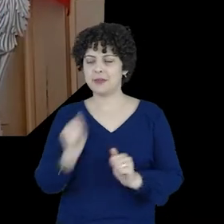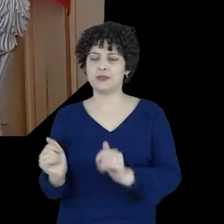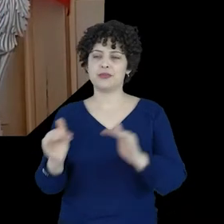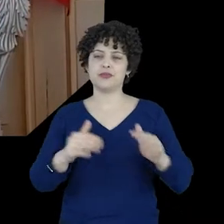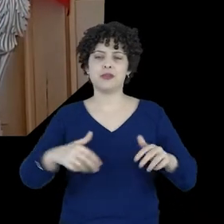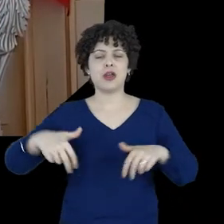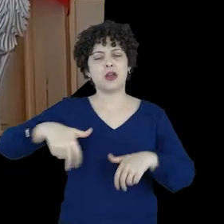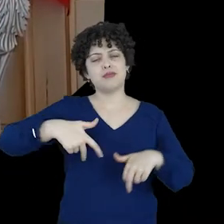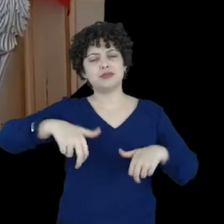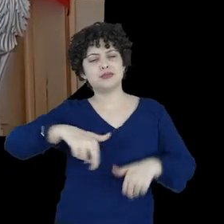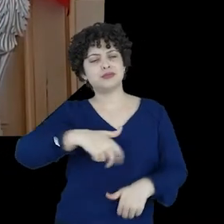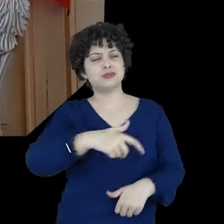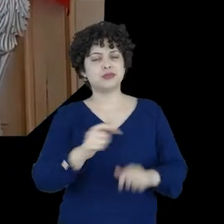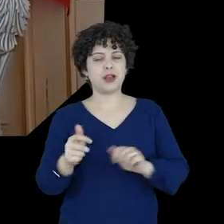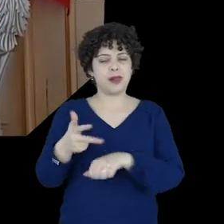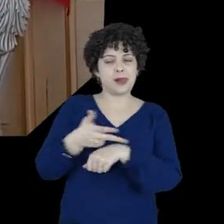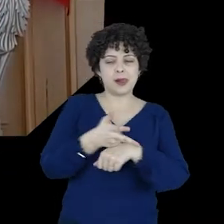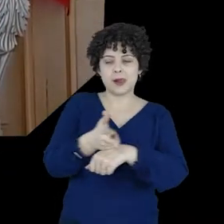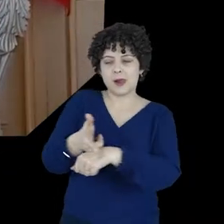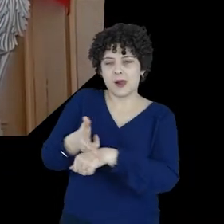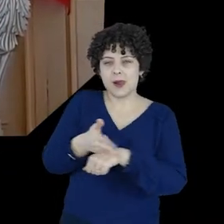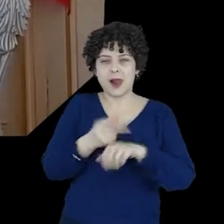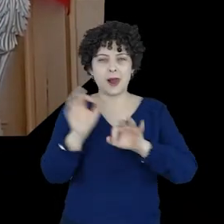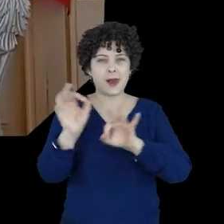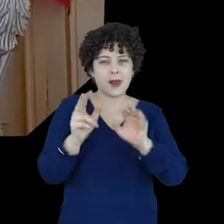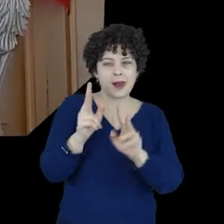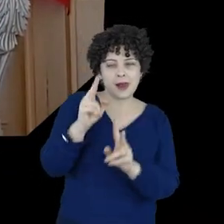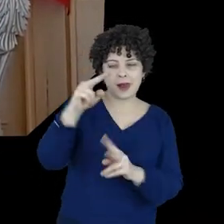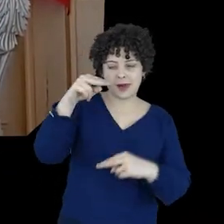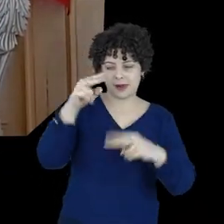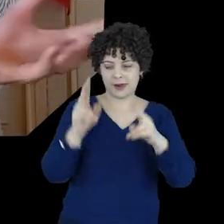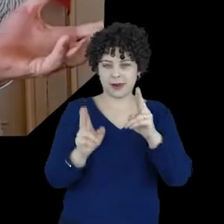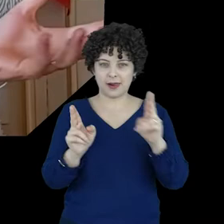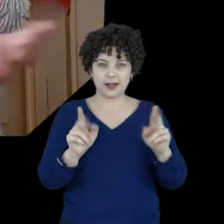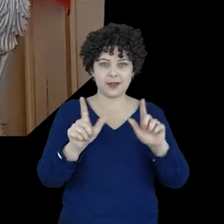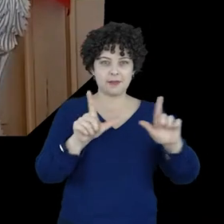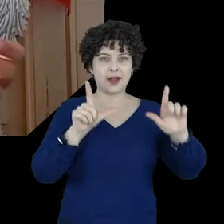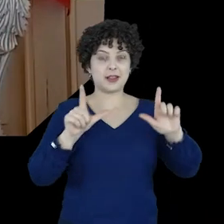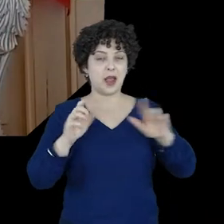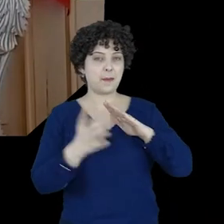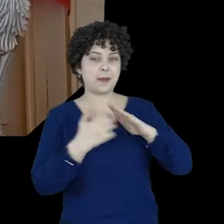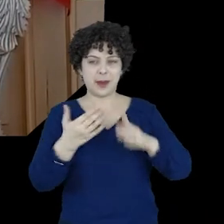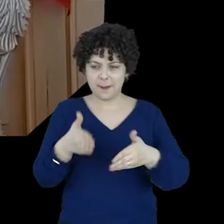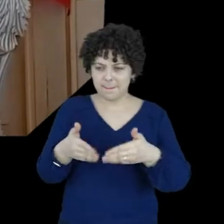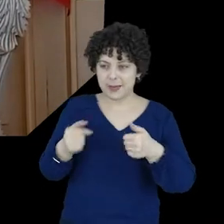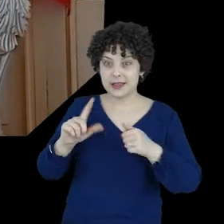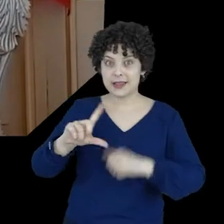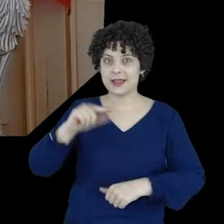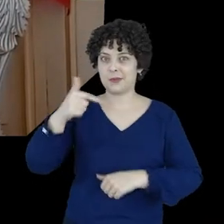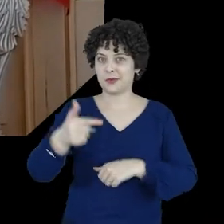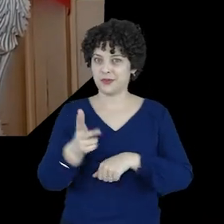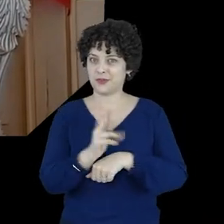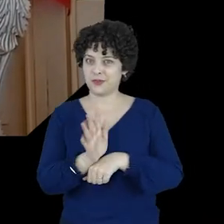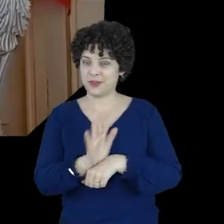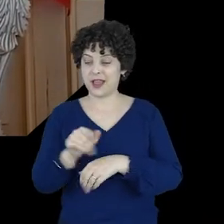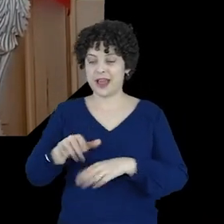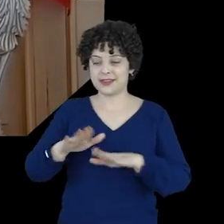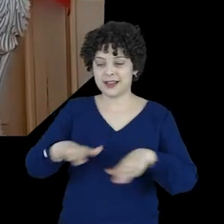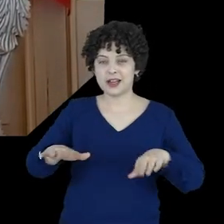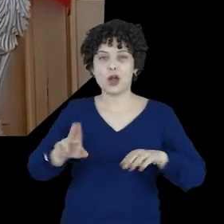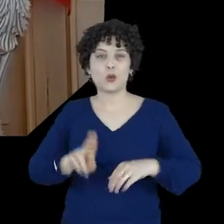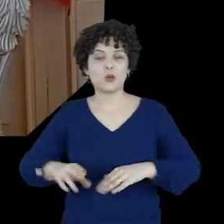son entraînement, pendant ses matchs, vous faites un beau montage avec ces images-là, et puis une entreprise vient vous solliciter pour que dans la prochaine